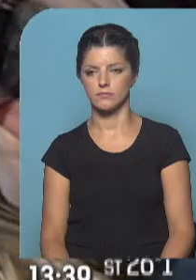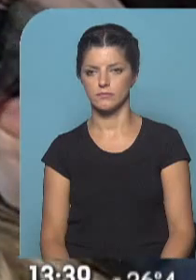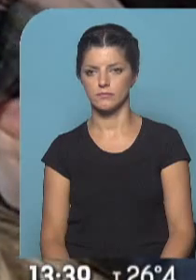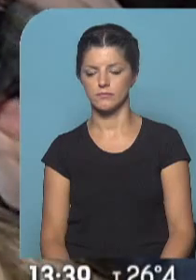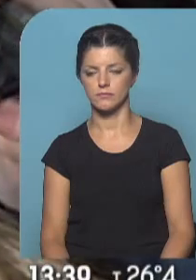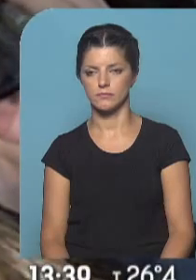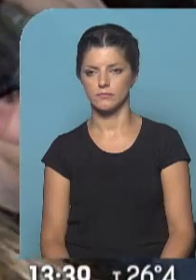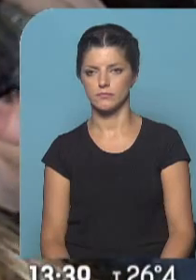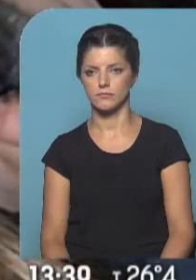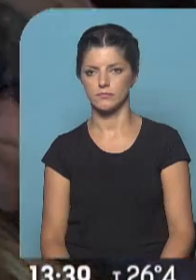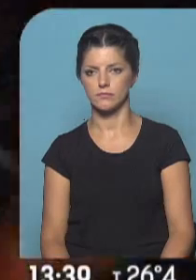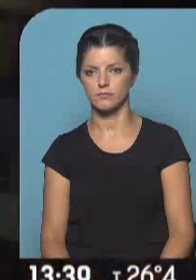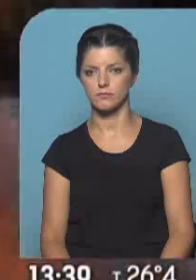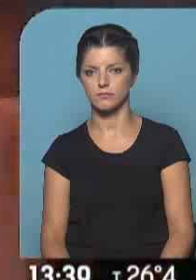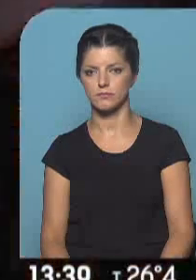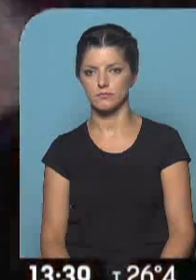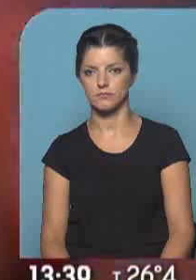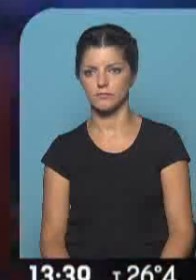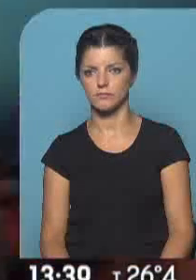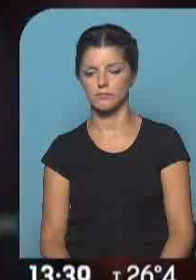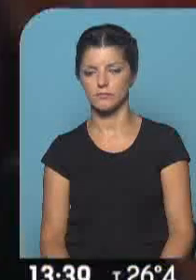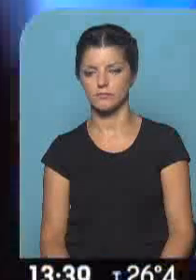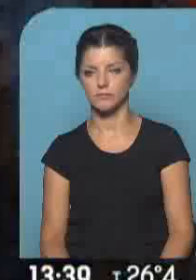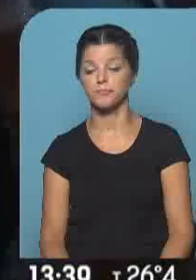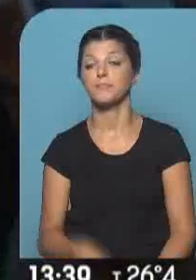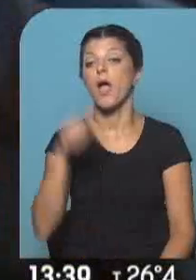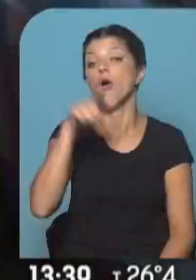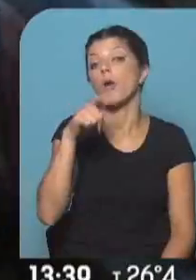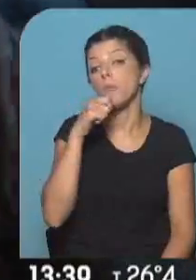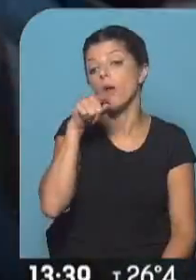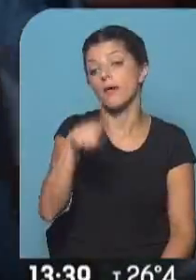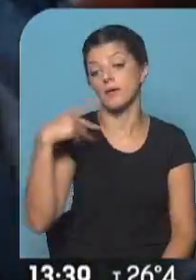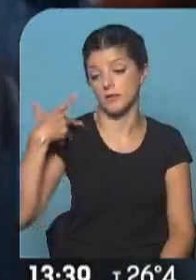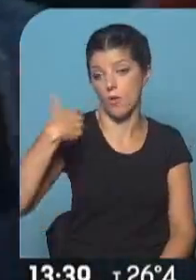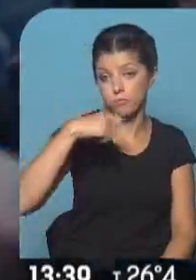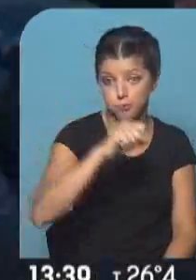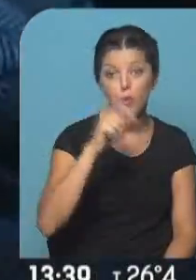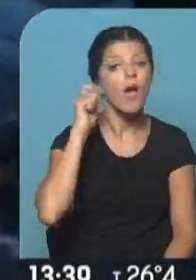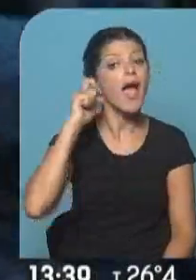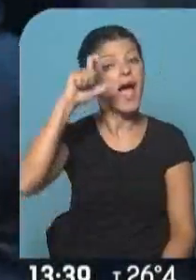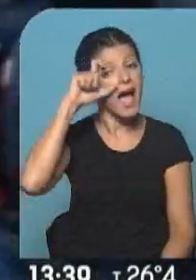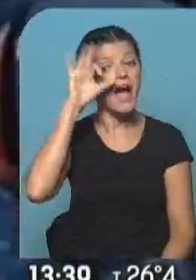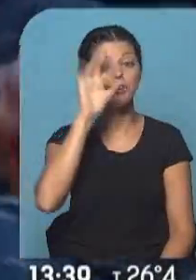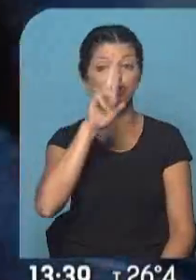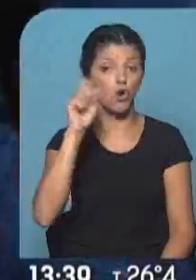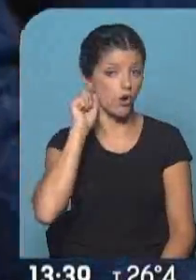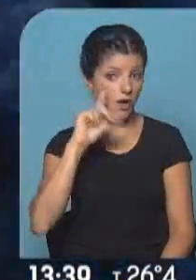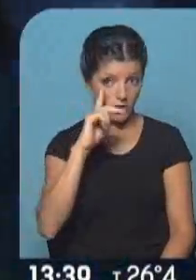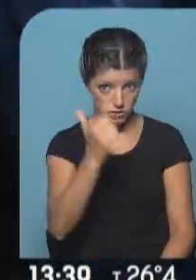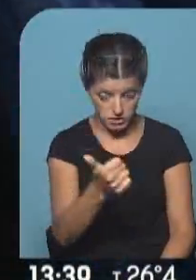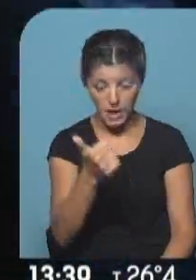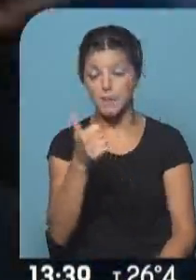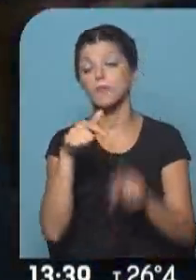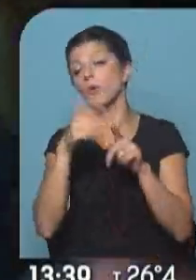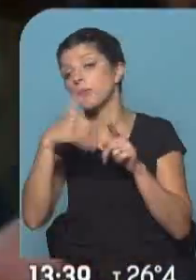необхідної зміни влади в Україні. От і все. Arriesga ser deportado a Georgia, donde lo reclama la justicia. Un nuevo